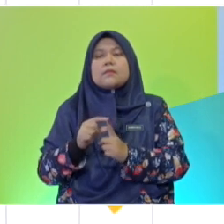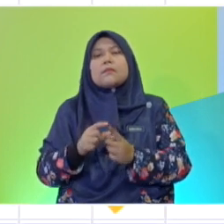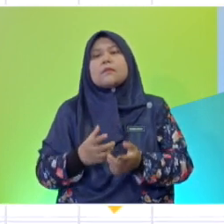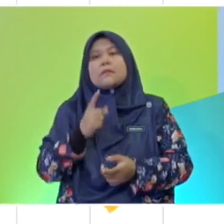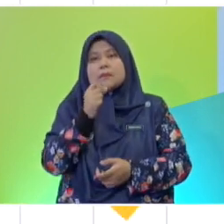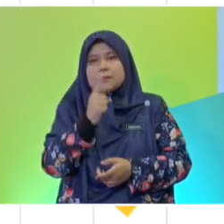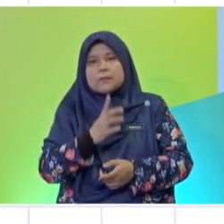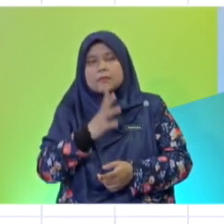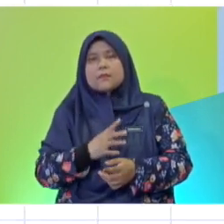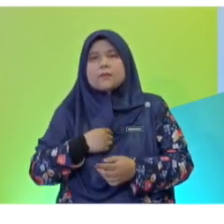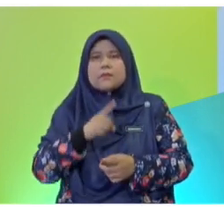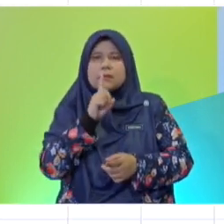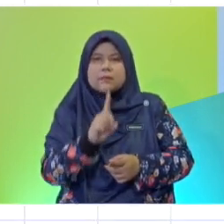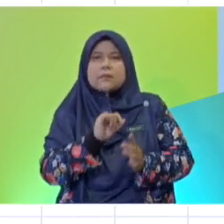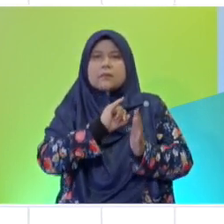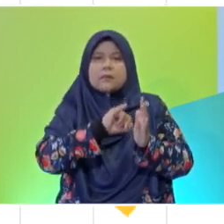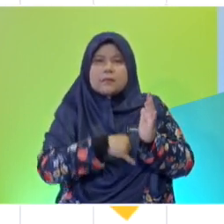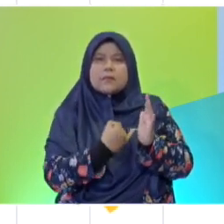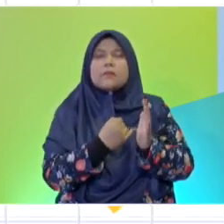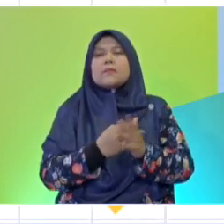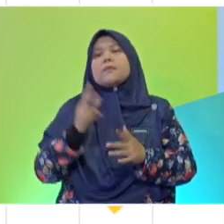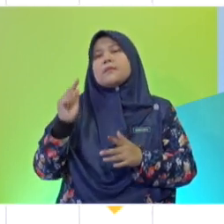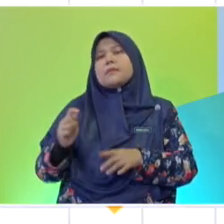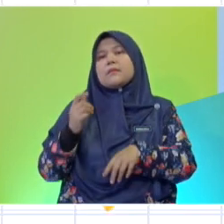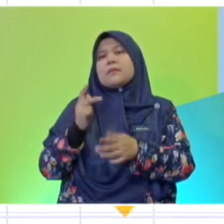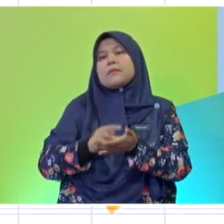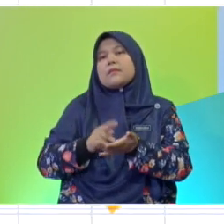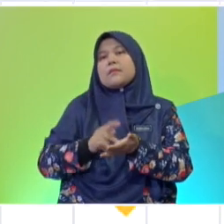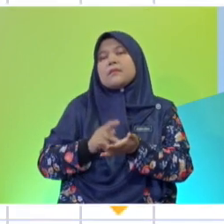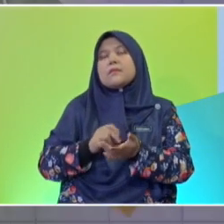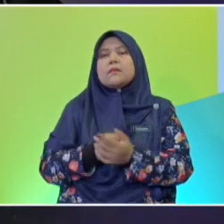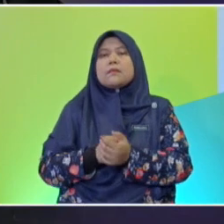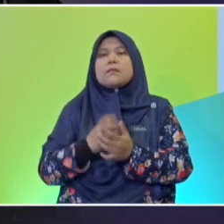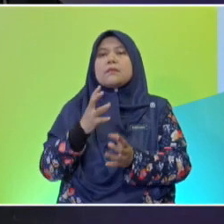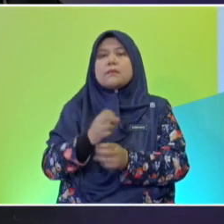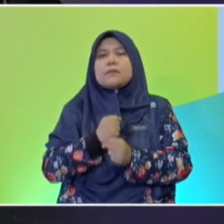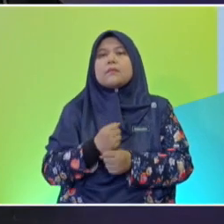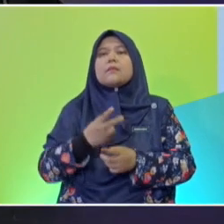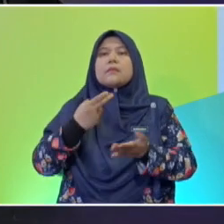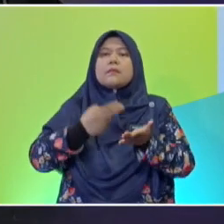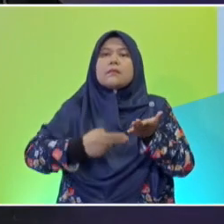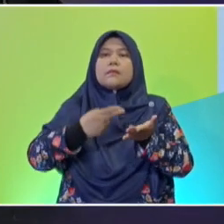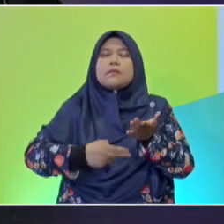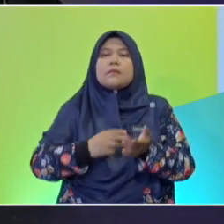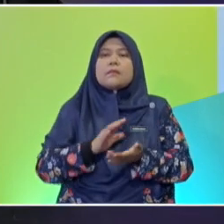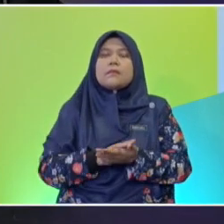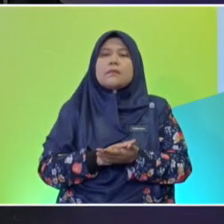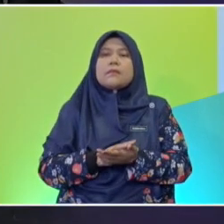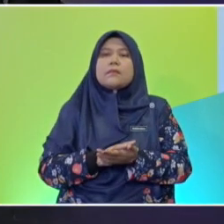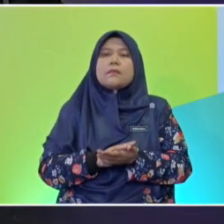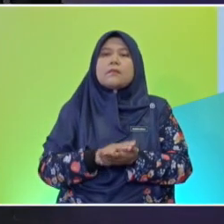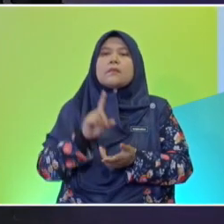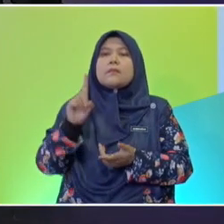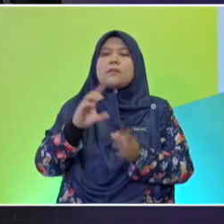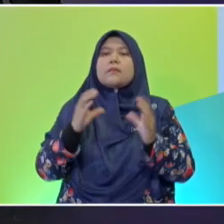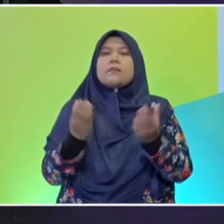masa satu jam yang Oke jadi mari kita dapatkan hasil dapatkan daripada bulan